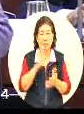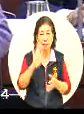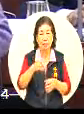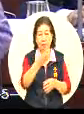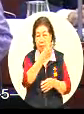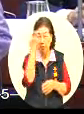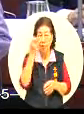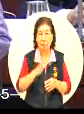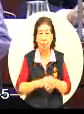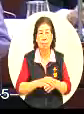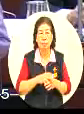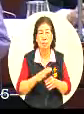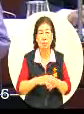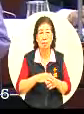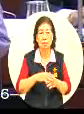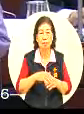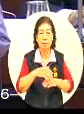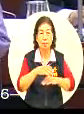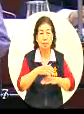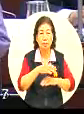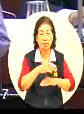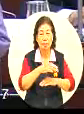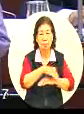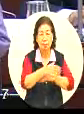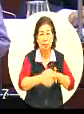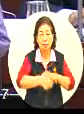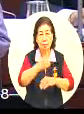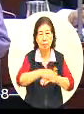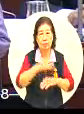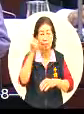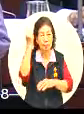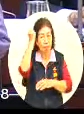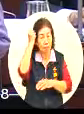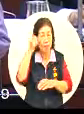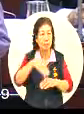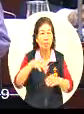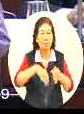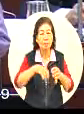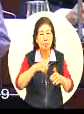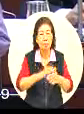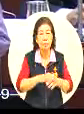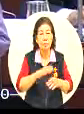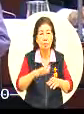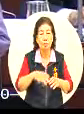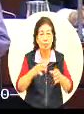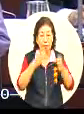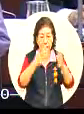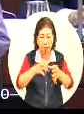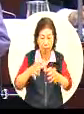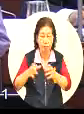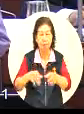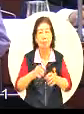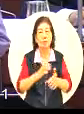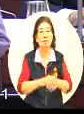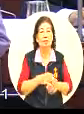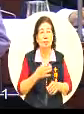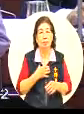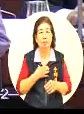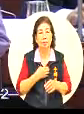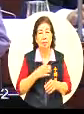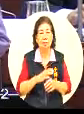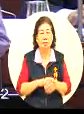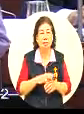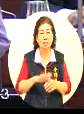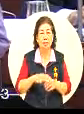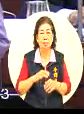的工程结构在安全性上有问题，所以不敢作为公共托婴中